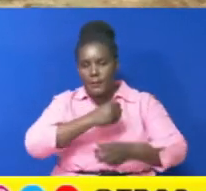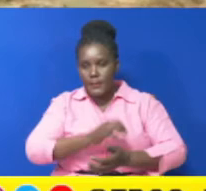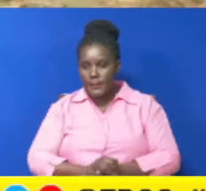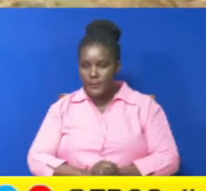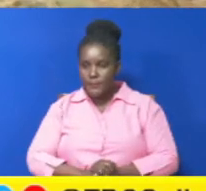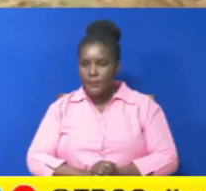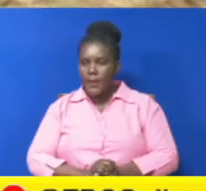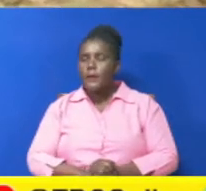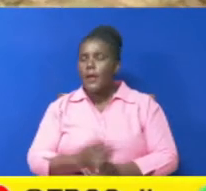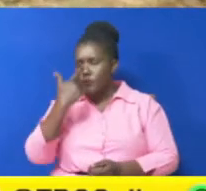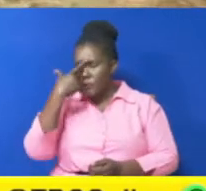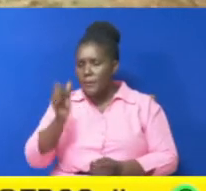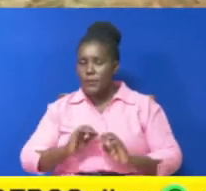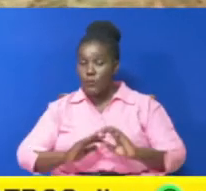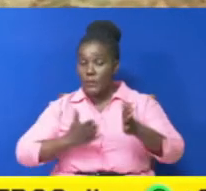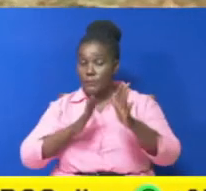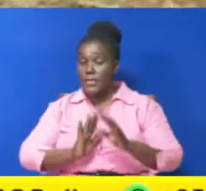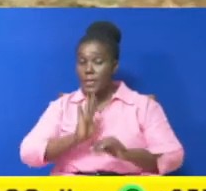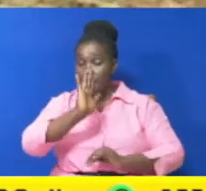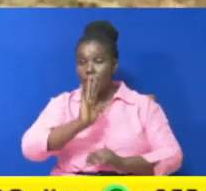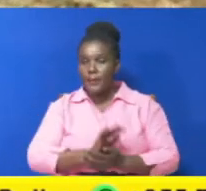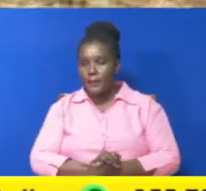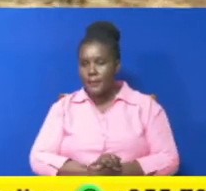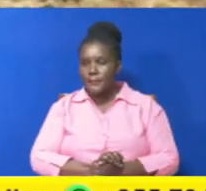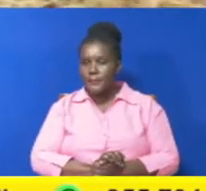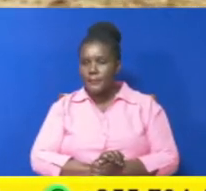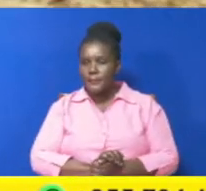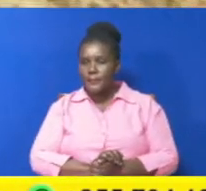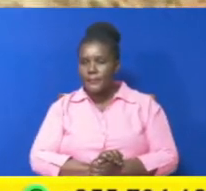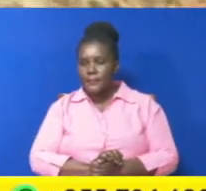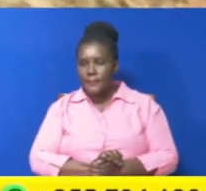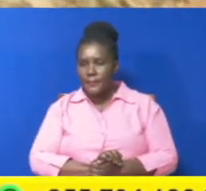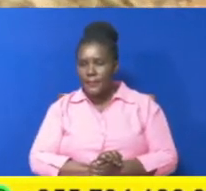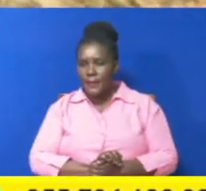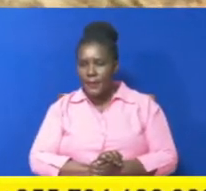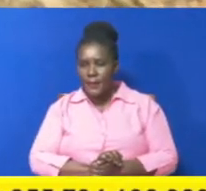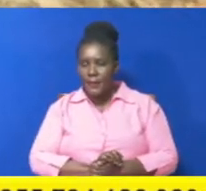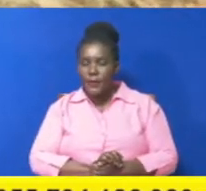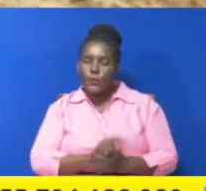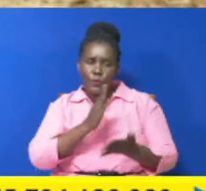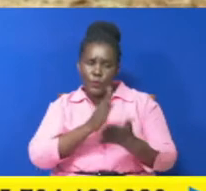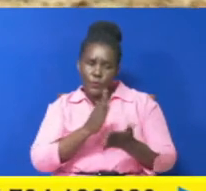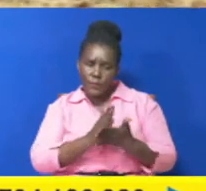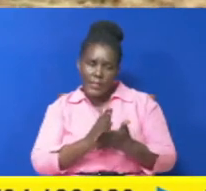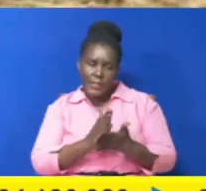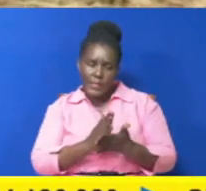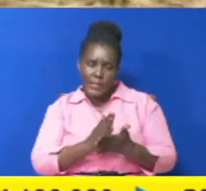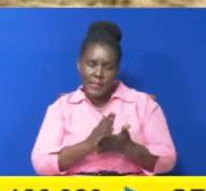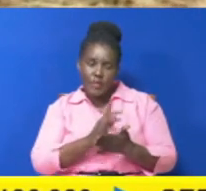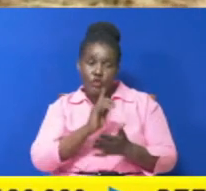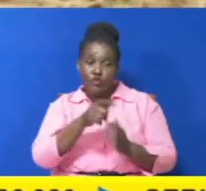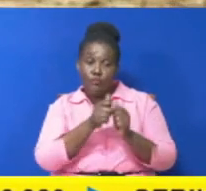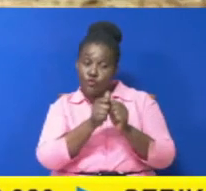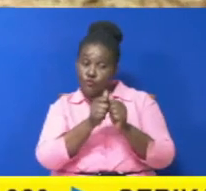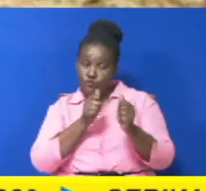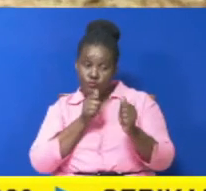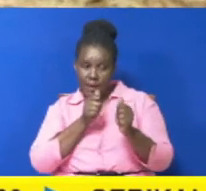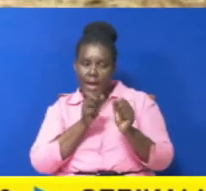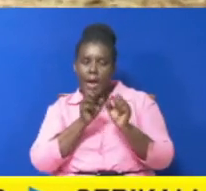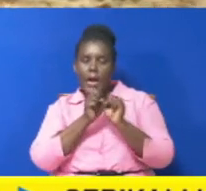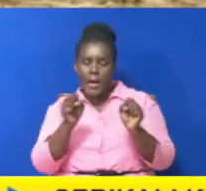ila tunaamini kwa kasi aliyonayo japo yuko nyuma ya muda kidogo, sababu ana